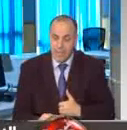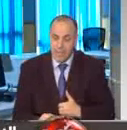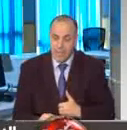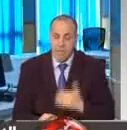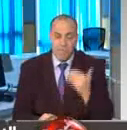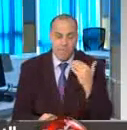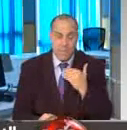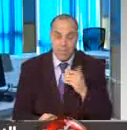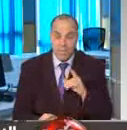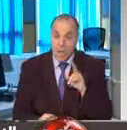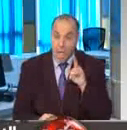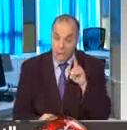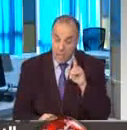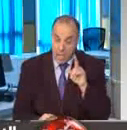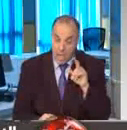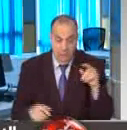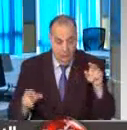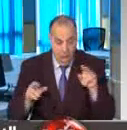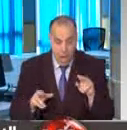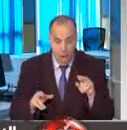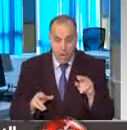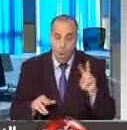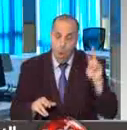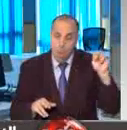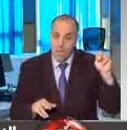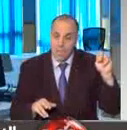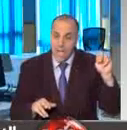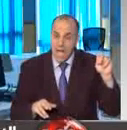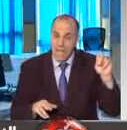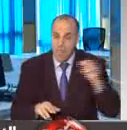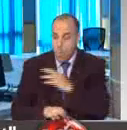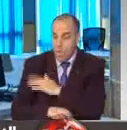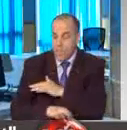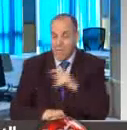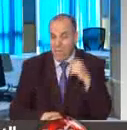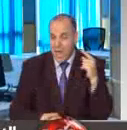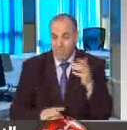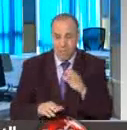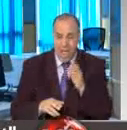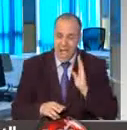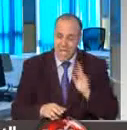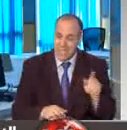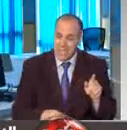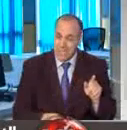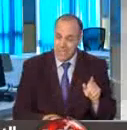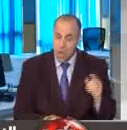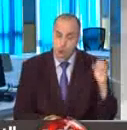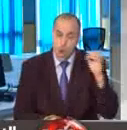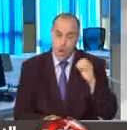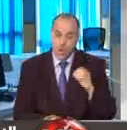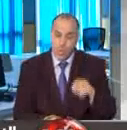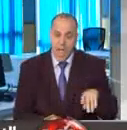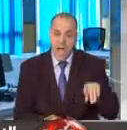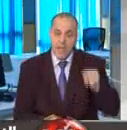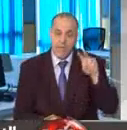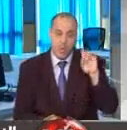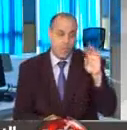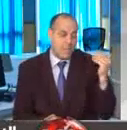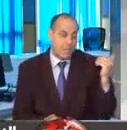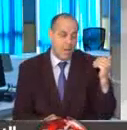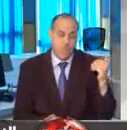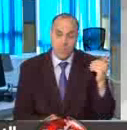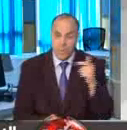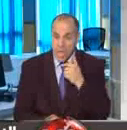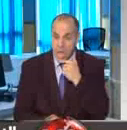متسارع، ما حال دون إعادة نشر الأمم المتحدة لموظفيها الدوليين في المنطقة منذ أكتوبر 15 2000،